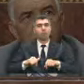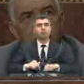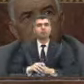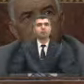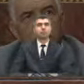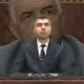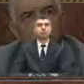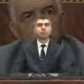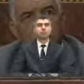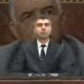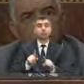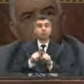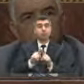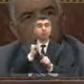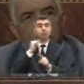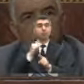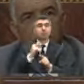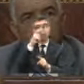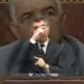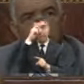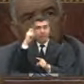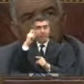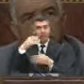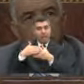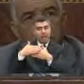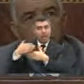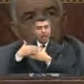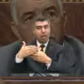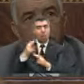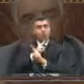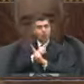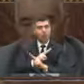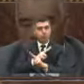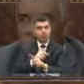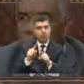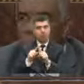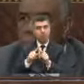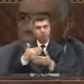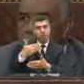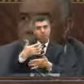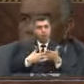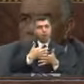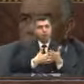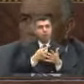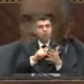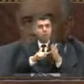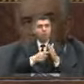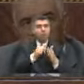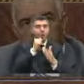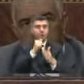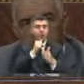المحترم، تعرف فترة الصيف ارتباكا في عملية فوترات الماء والكهرباء